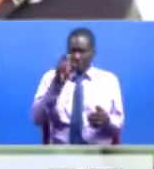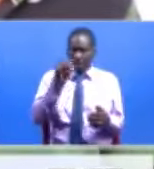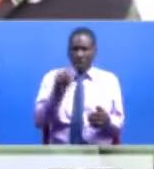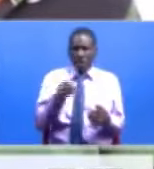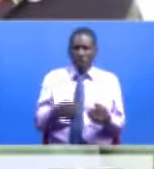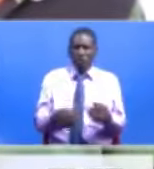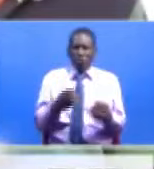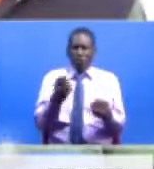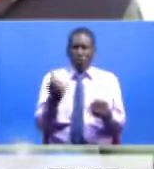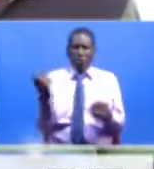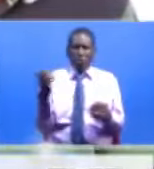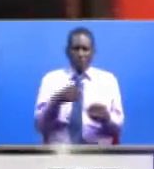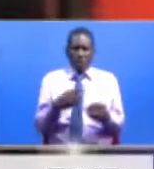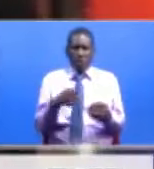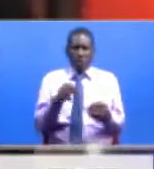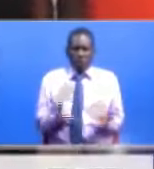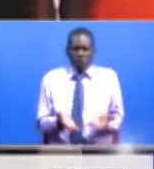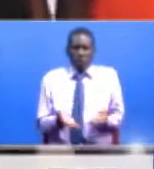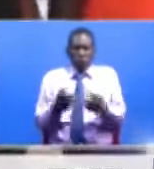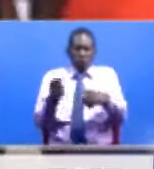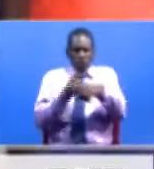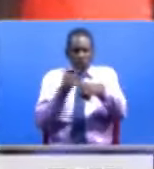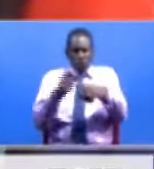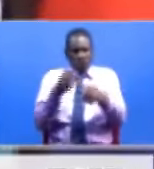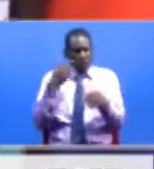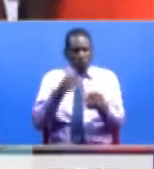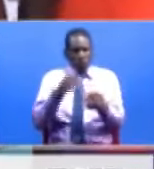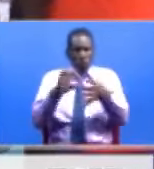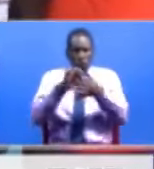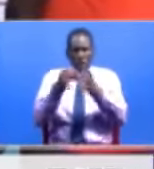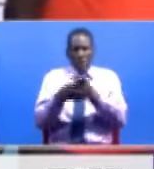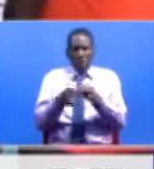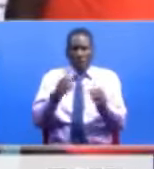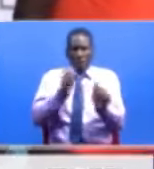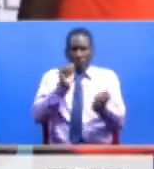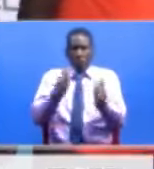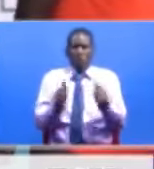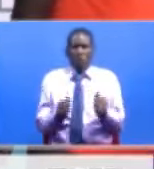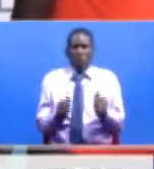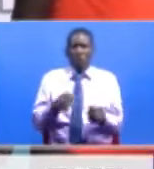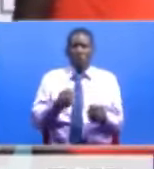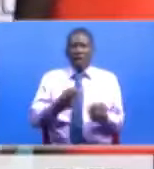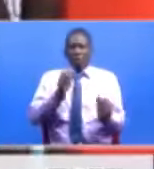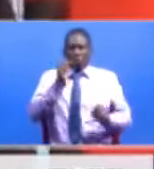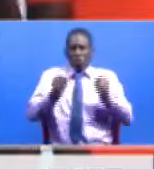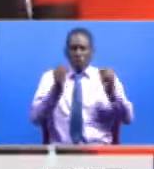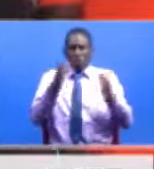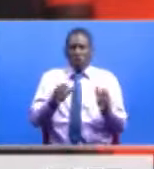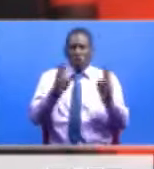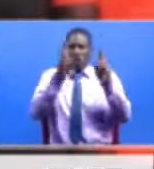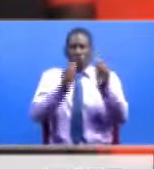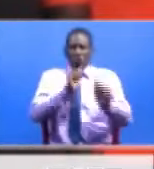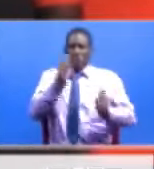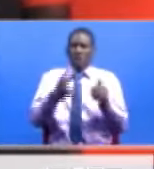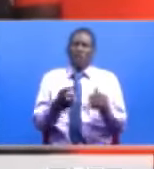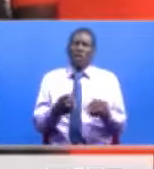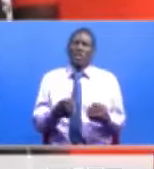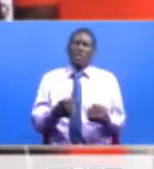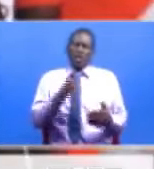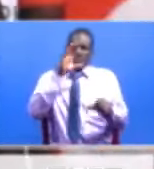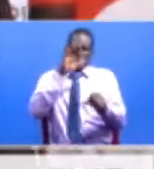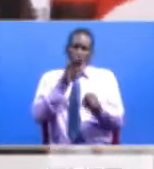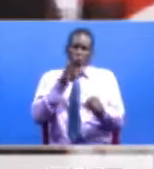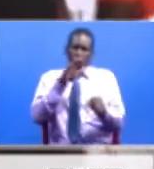miezi kadhaa ili kujanua makali yake kwa ajili ya Olimpiki na mashindano mengine. Aidha wanariadha hawa kieni wameahidi kuwatoa kijasho wa